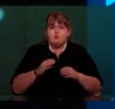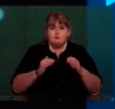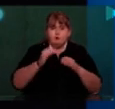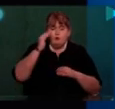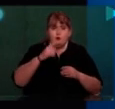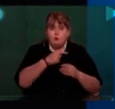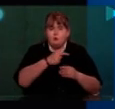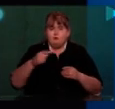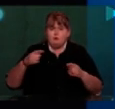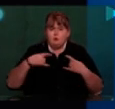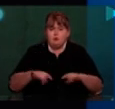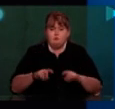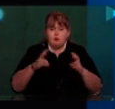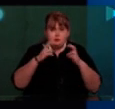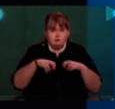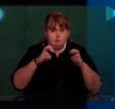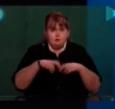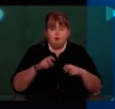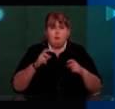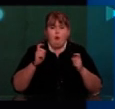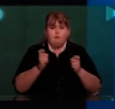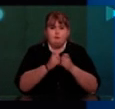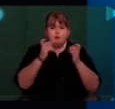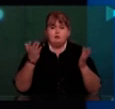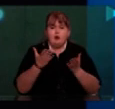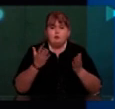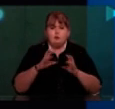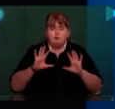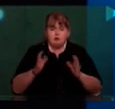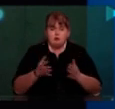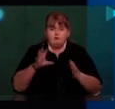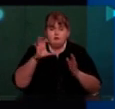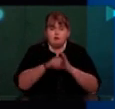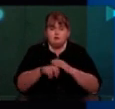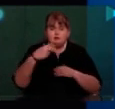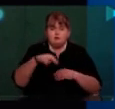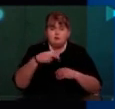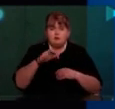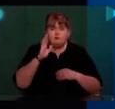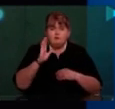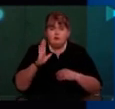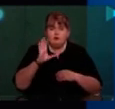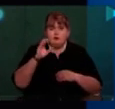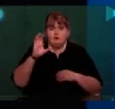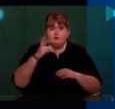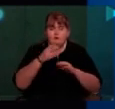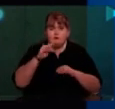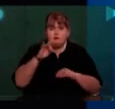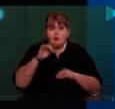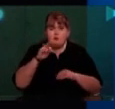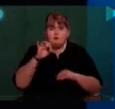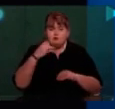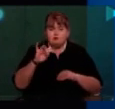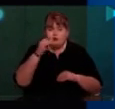рождаемости. Рассмотрим некоторые конфликты, которые произошли в конце 20 века в тропической Африке.